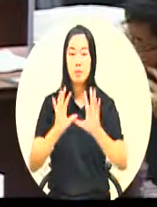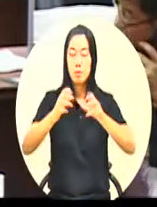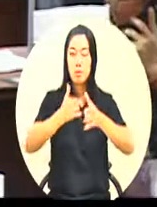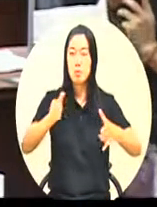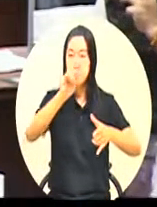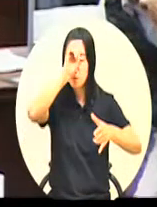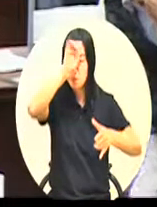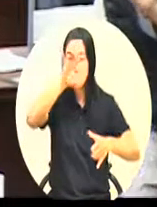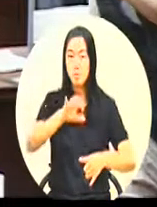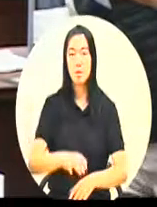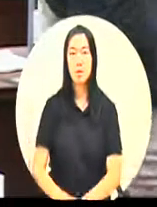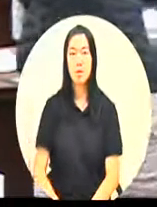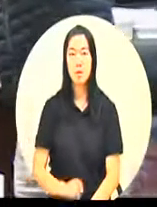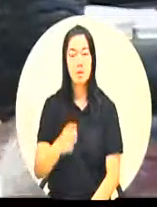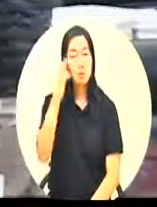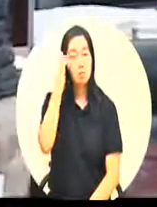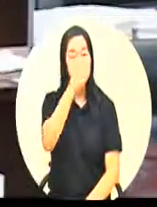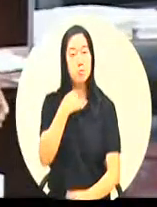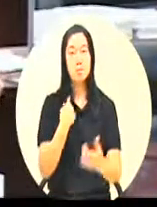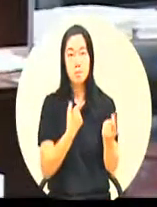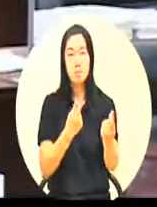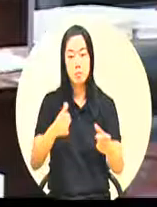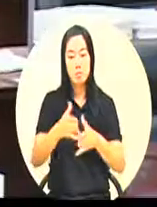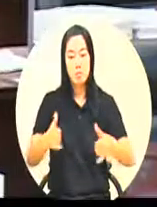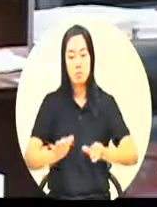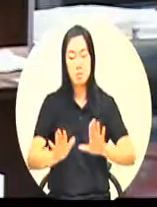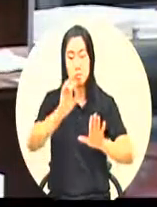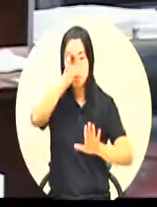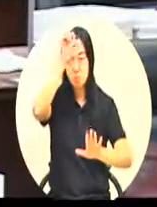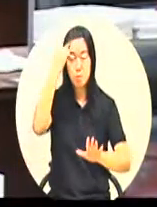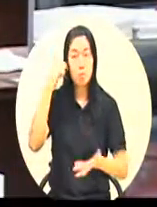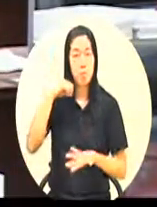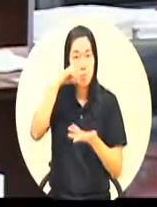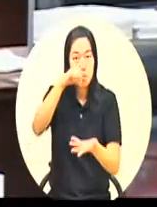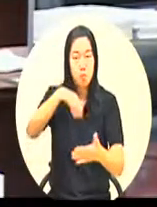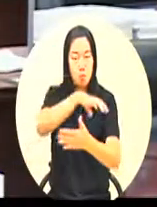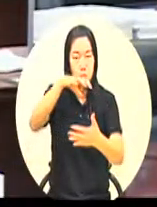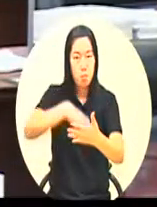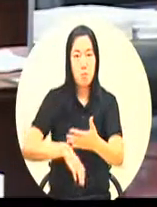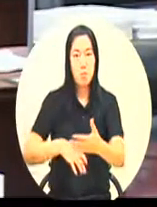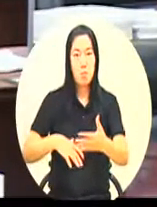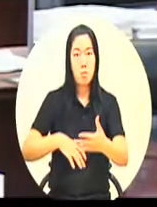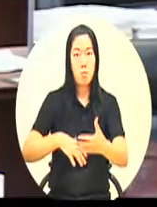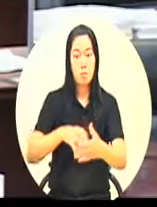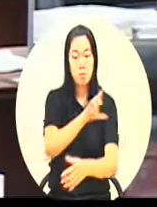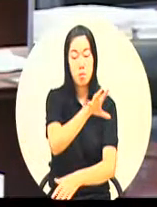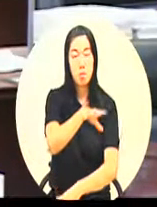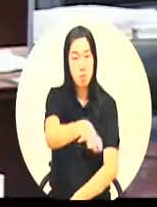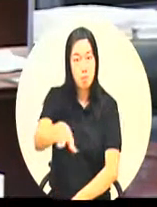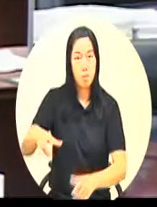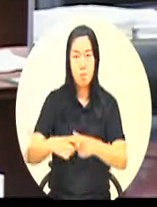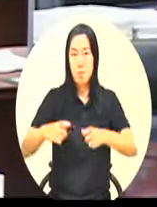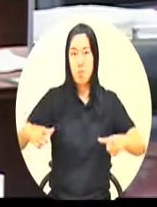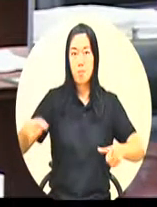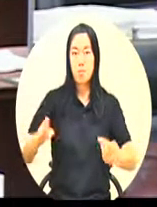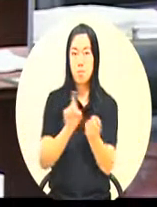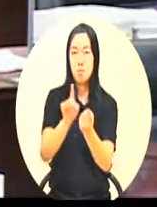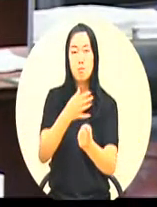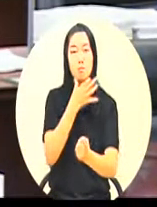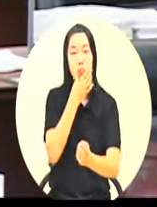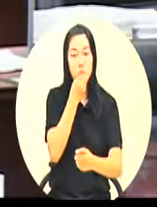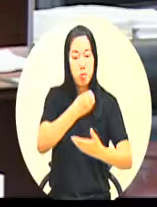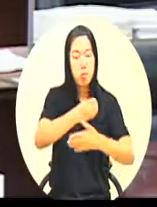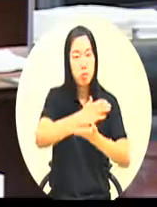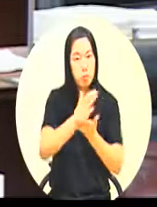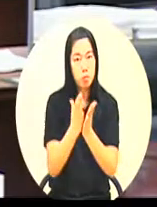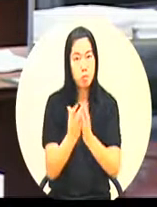的国民党团立场我们理解，可是我们民进党的提出是一个涵盖范围更完整，然后针对不安全的食品，不只